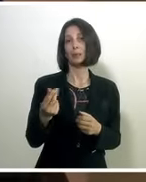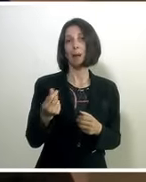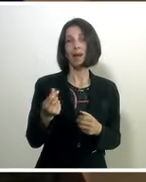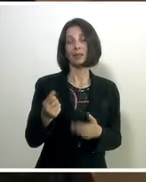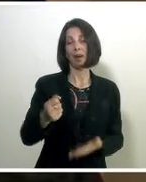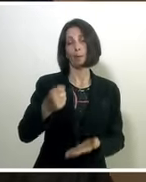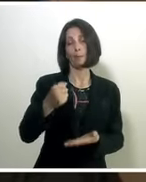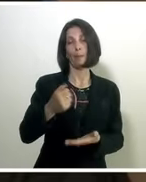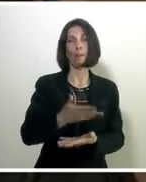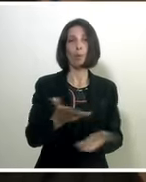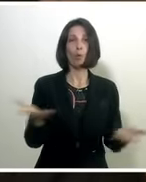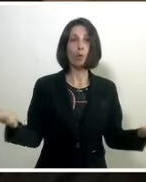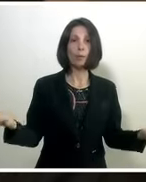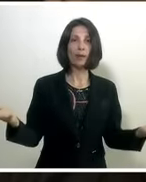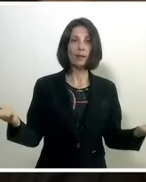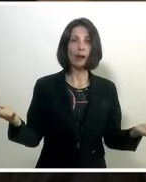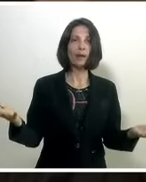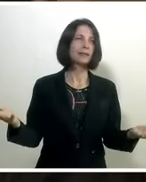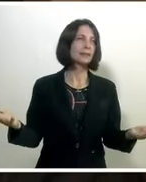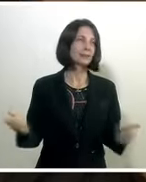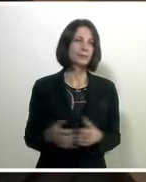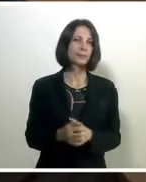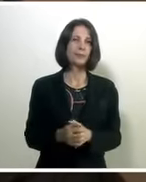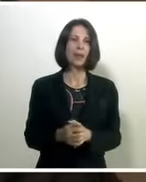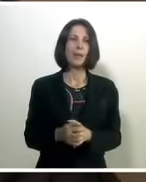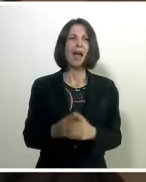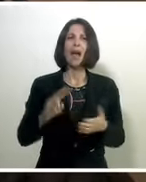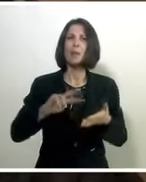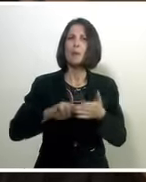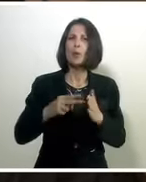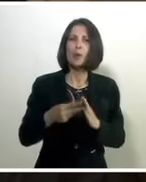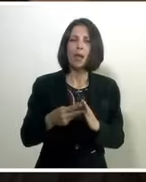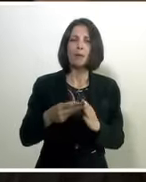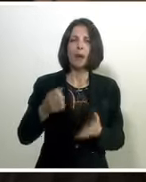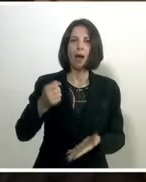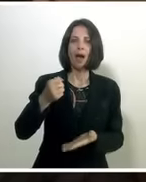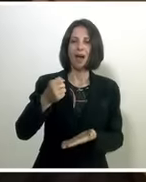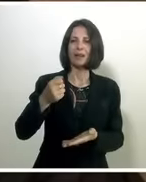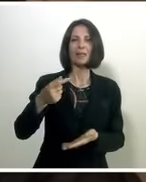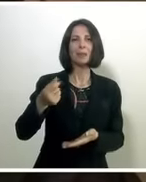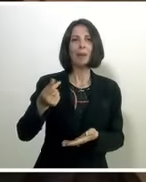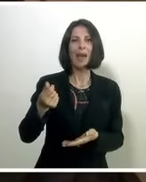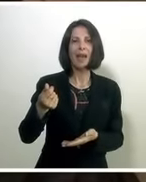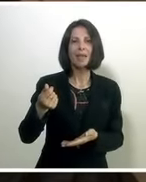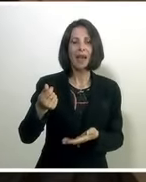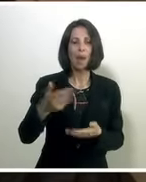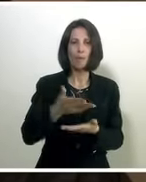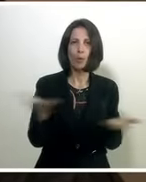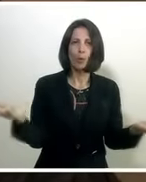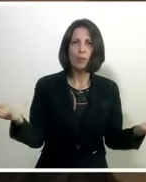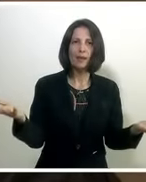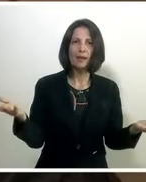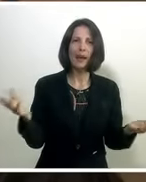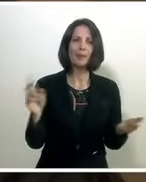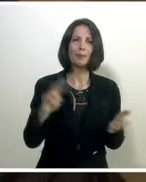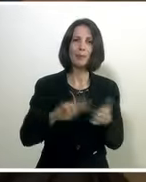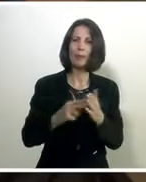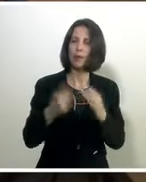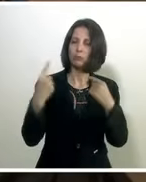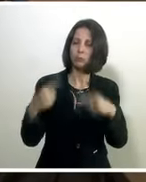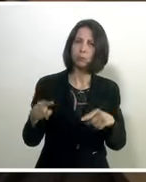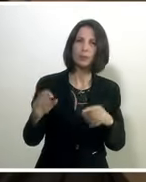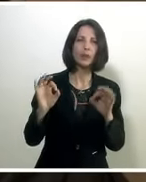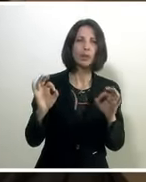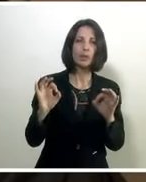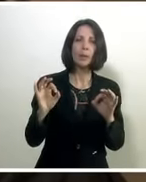le parole di Berlinguer il problema quindi non era la spesa pubblica in sé bensì la sua dinamica perversa l'uso cioè